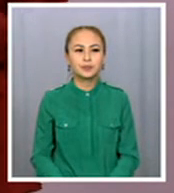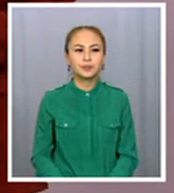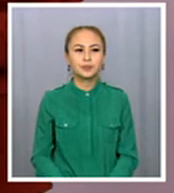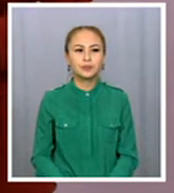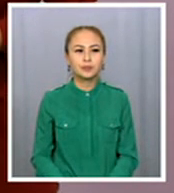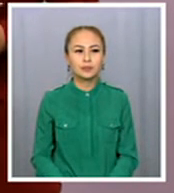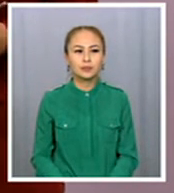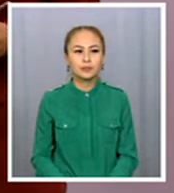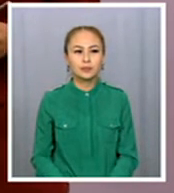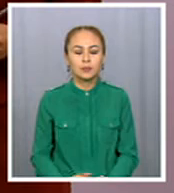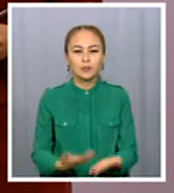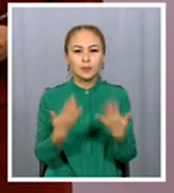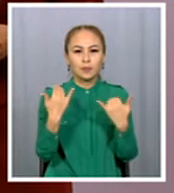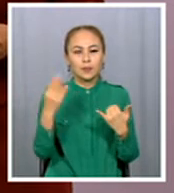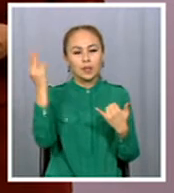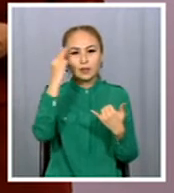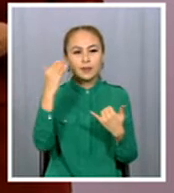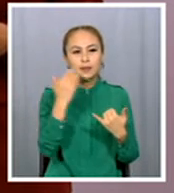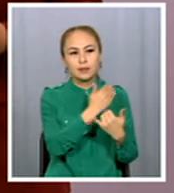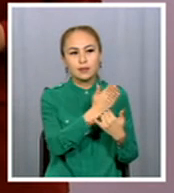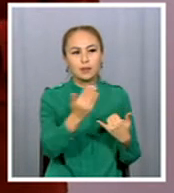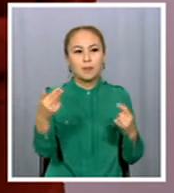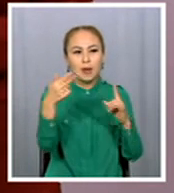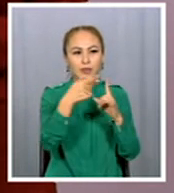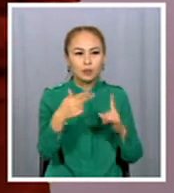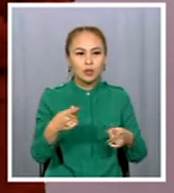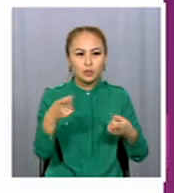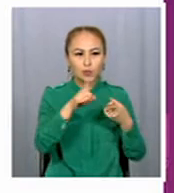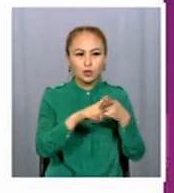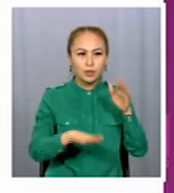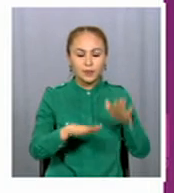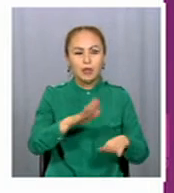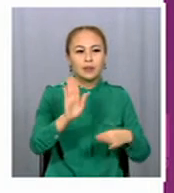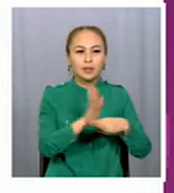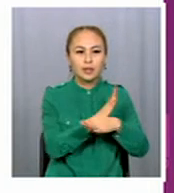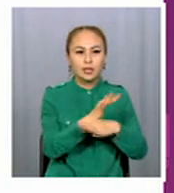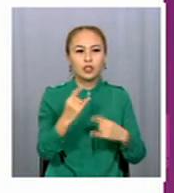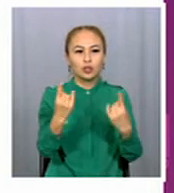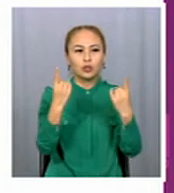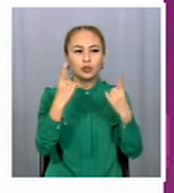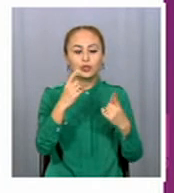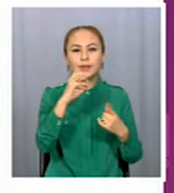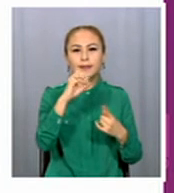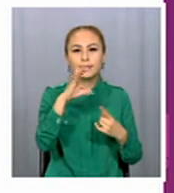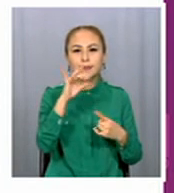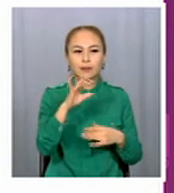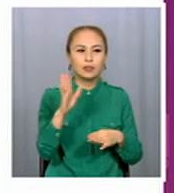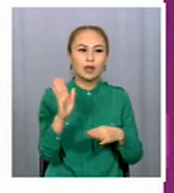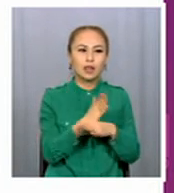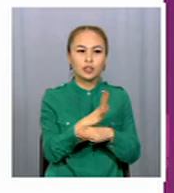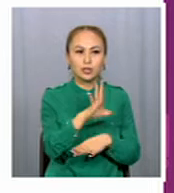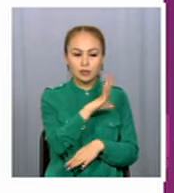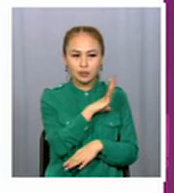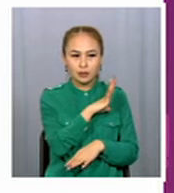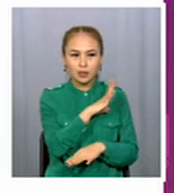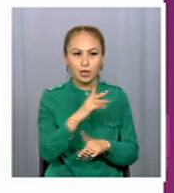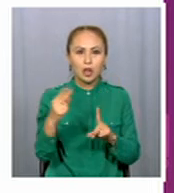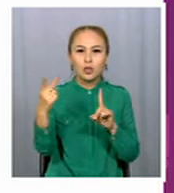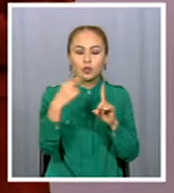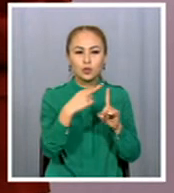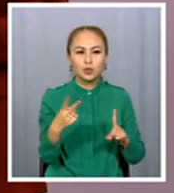қорытындылайық. Бүгінгі сабақта сендер мәтін мазмұнын болжап, дара және күрделі етістікті